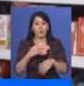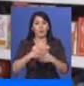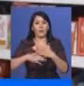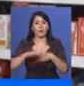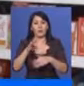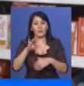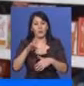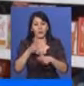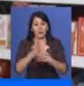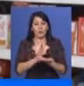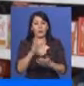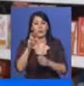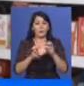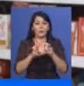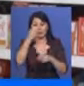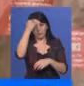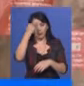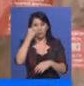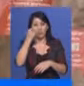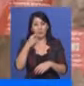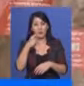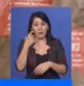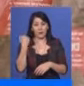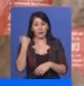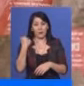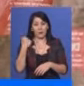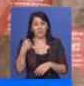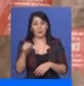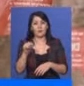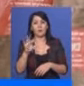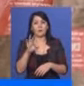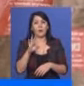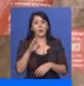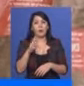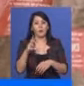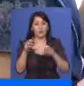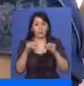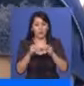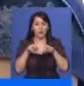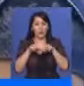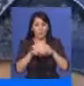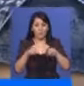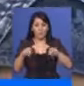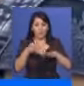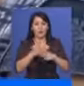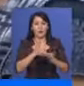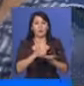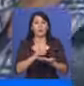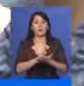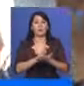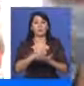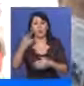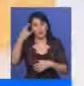жүрген нан тоқаш сауытына алғысымды білдіремін. Жеңімпаздар науқанның соңғы күні 10 қазанда Петропавл нан тоқаш комбинатының